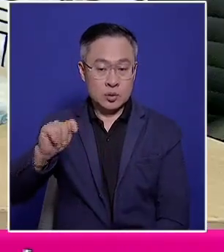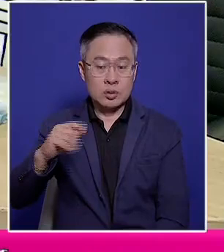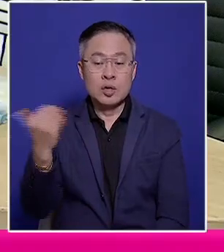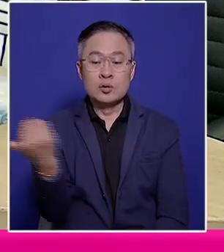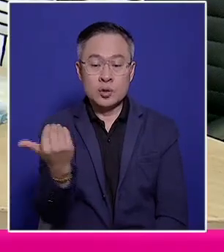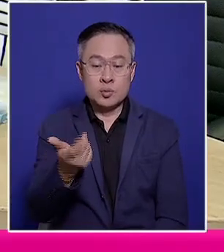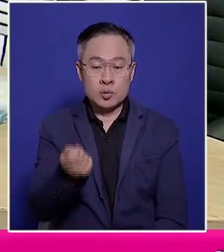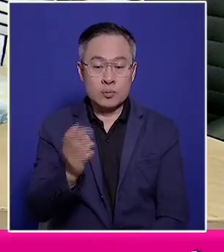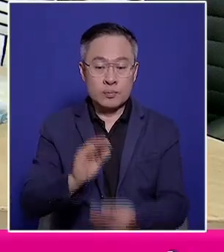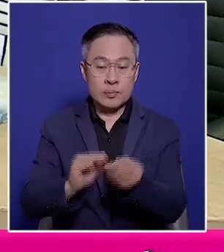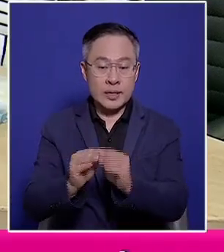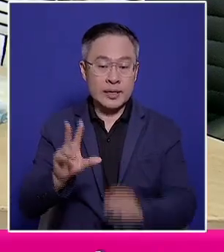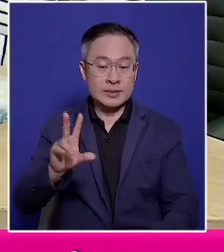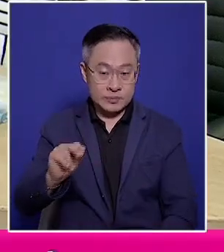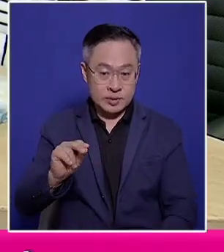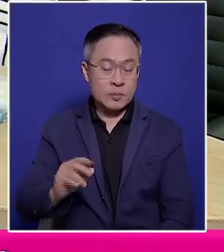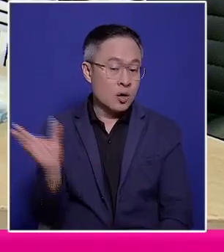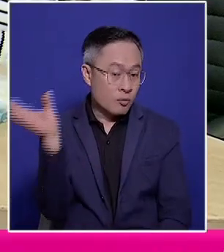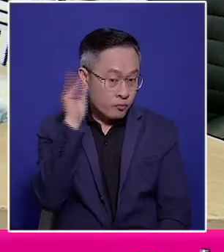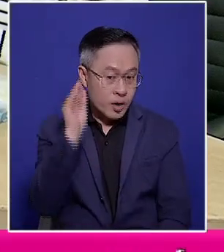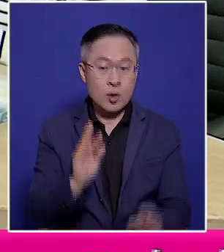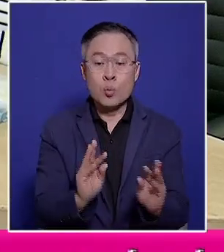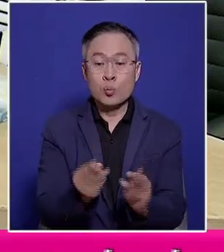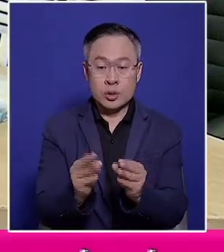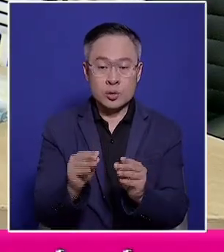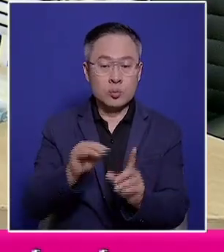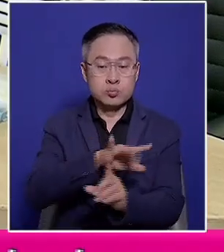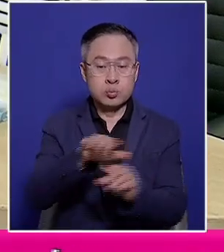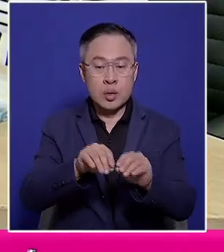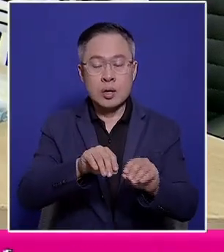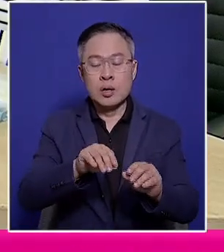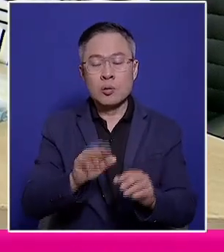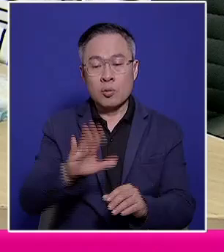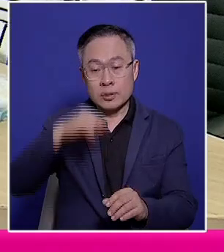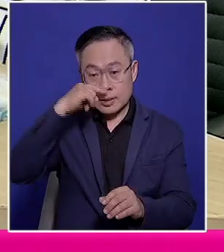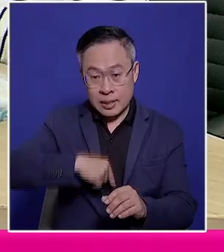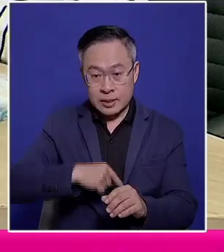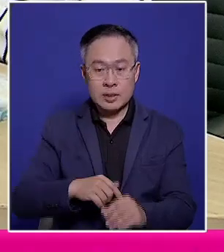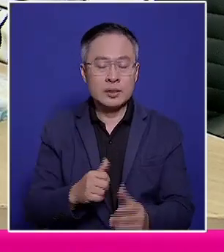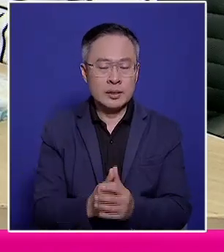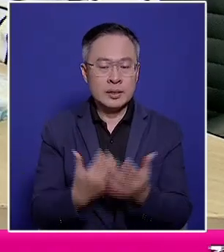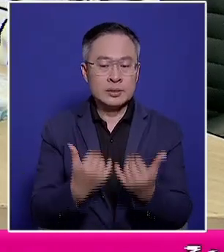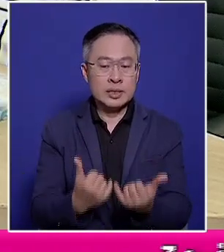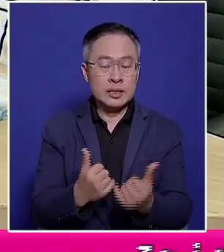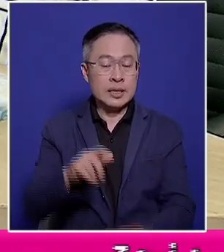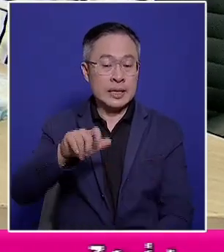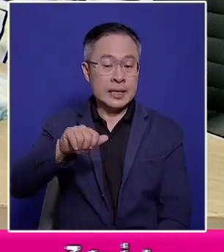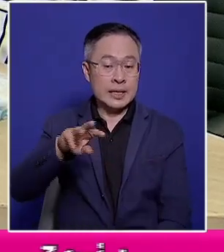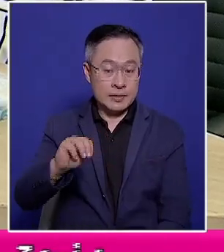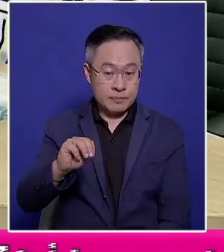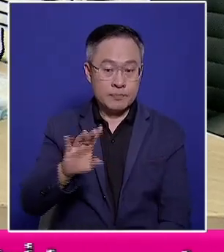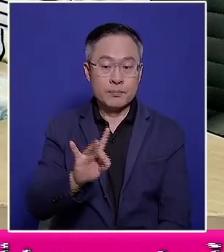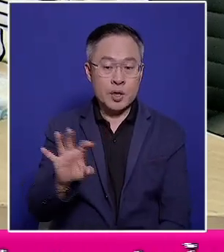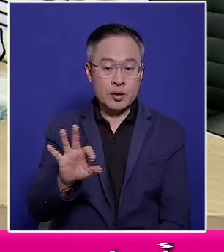างช่อง 9MCOT SD และรับฟังเสียงได้ทางสถานีวิทยุกระจายเสียงแห่งประเทศไทยกรมประชาสัมพันธ์คลื่นความถี่